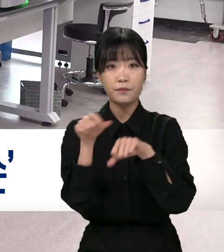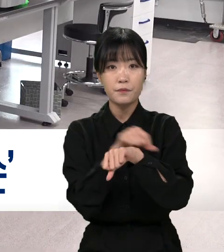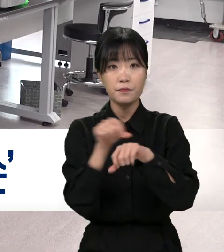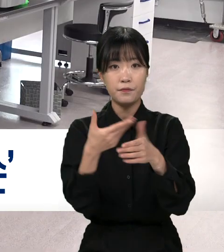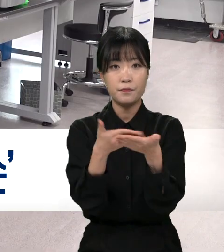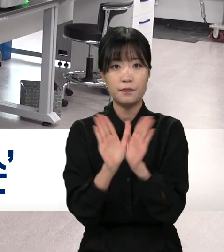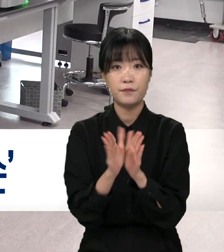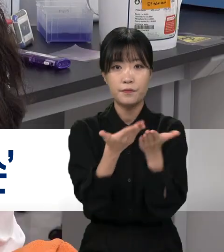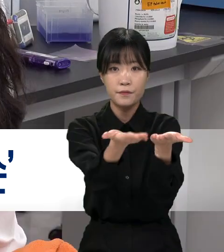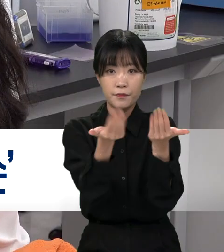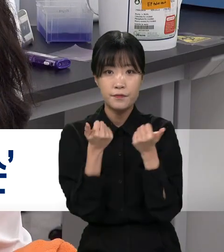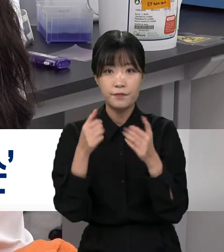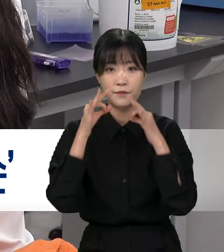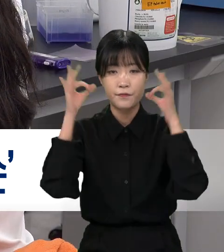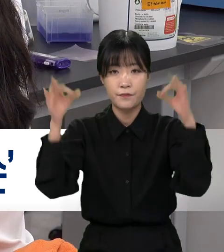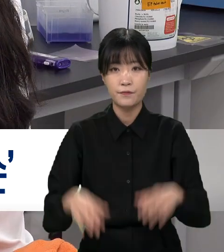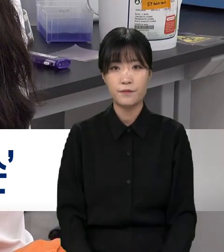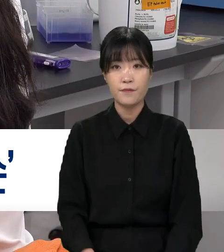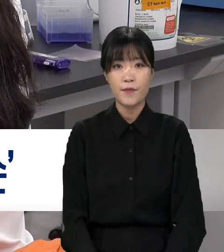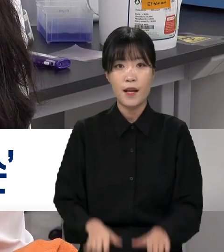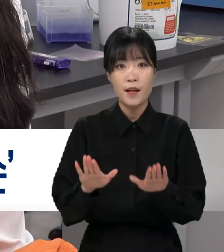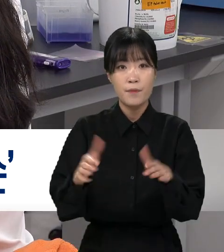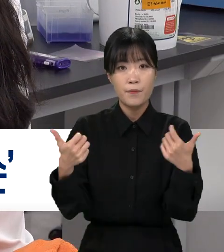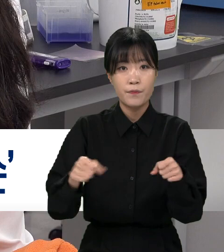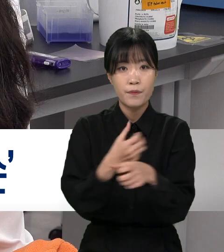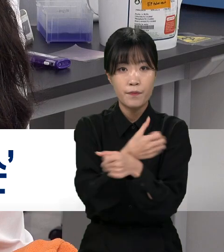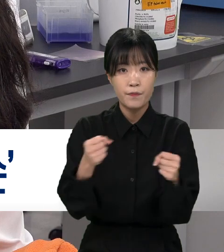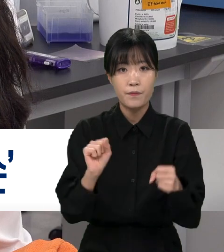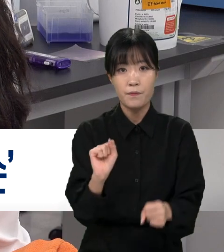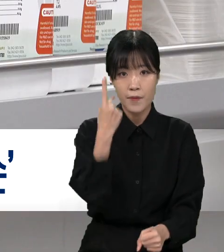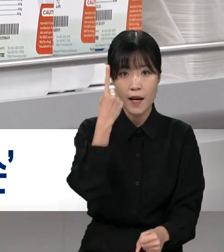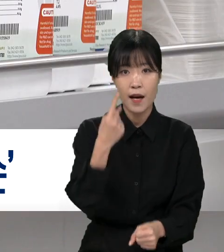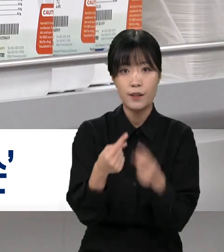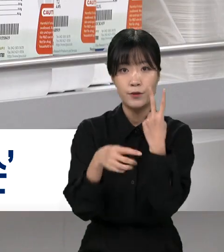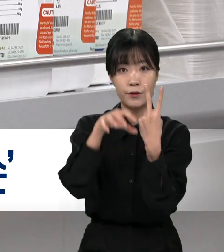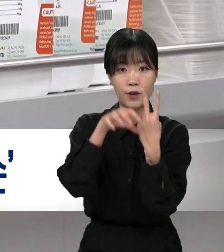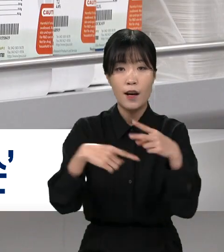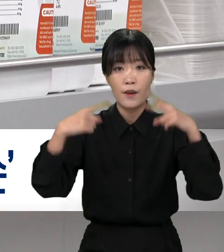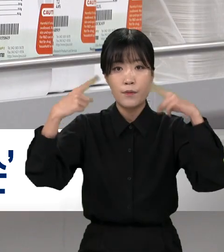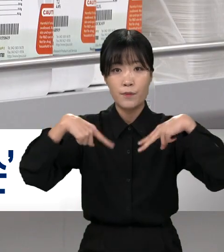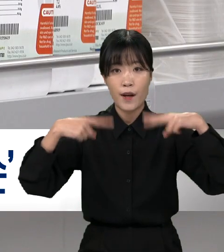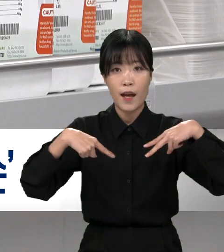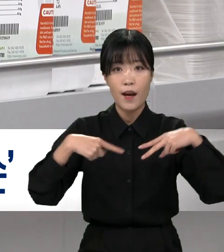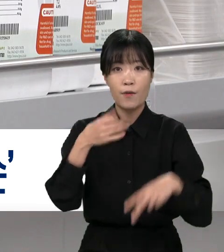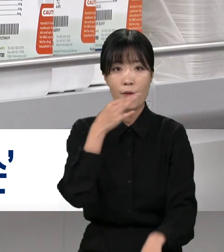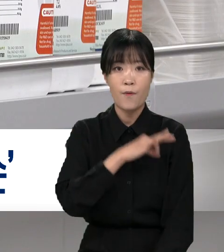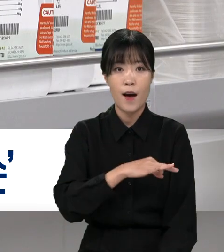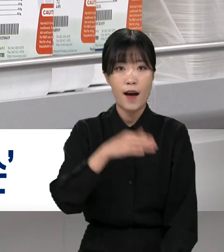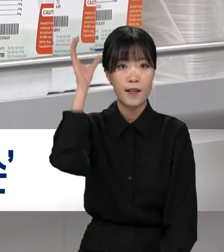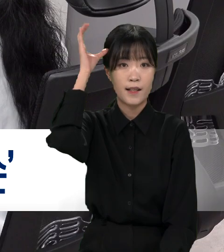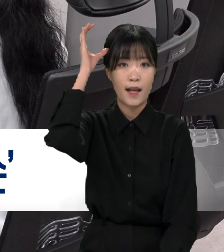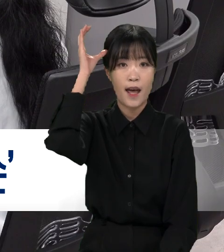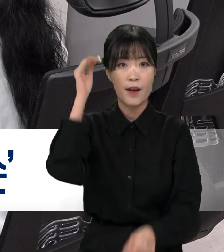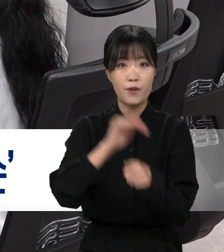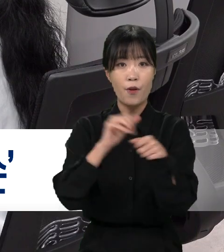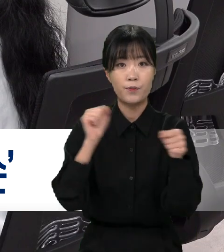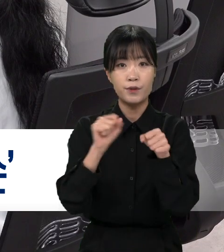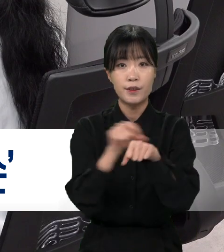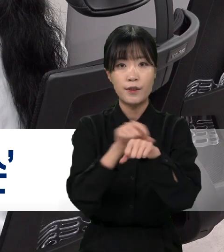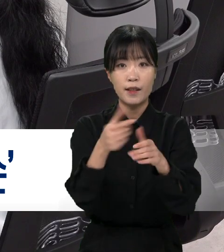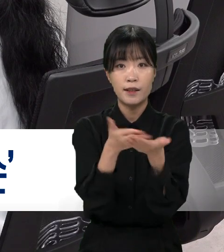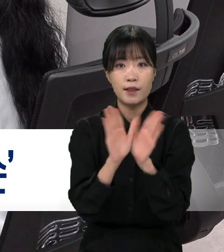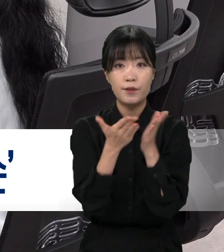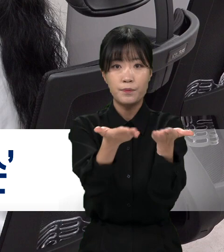연구개발 인프라를 내세워 특화단지 유치의 총력을 다합니다 이번 업무 협약으로 두 도시는 시너지